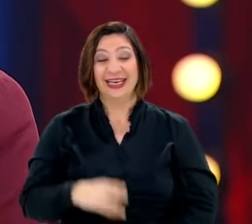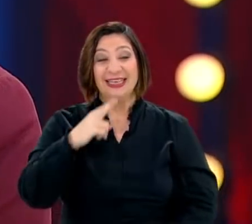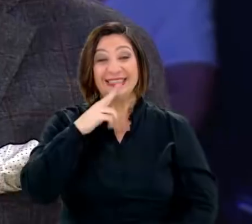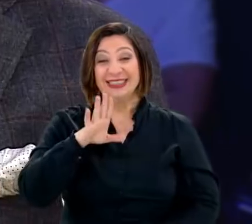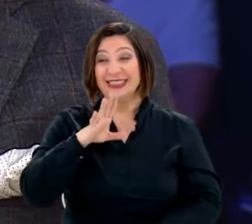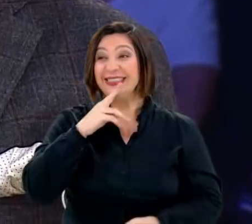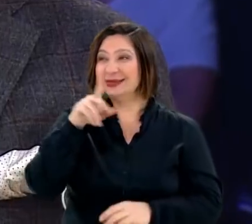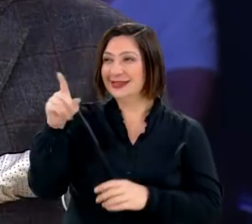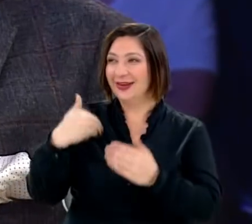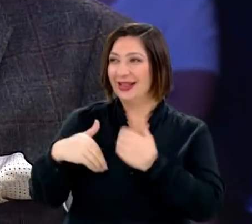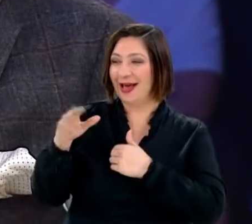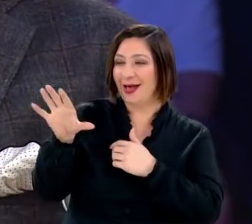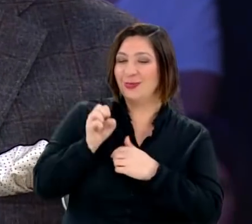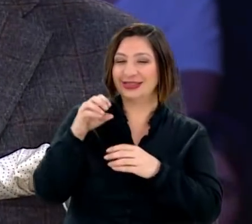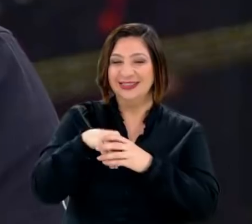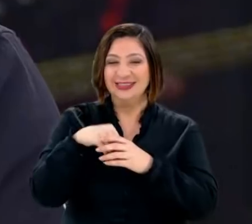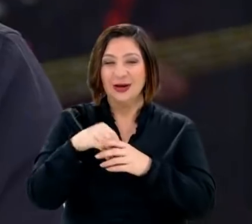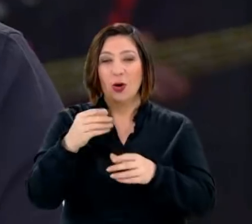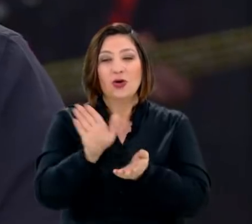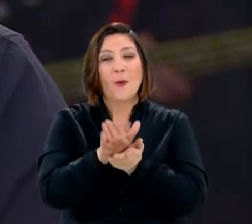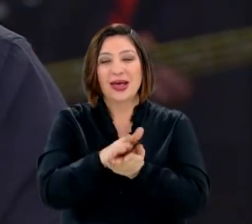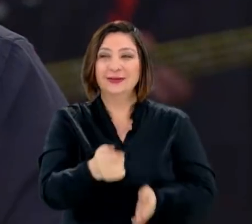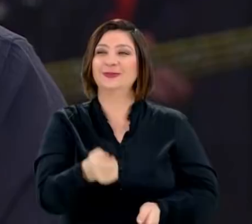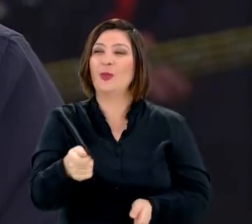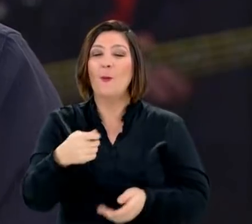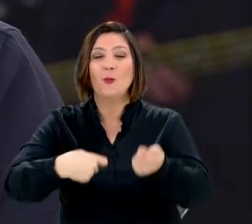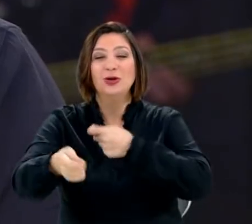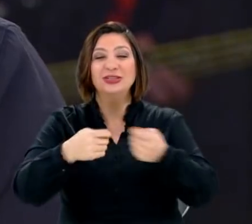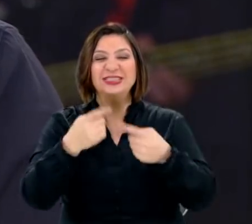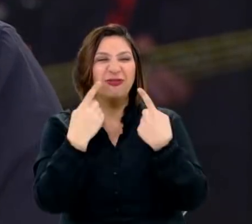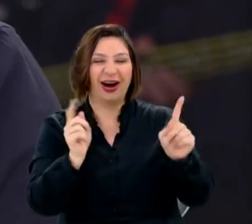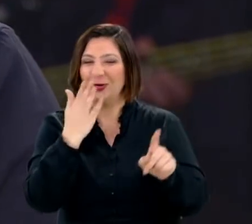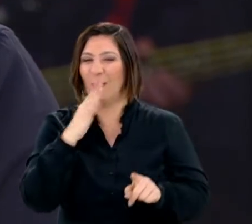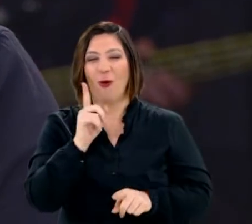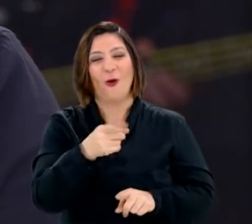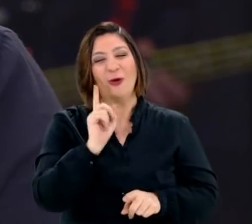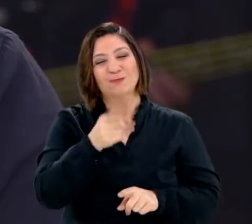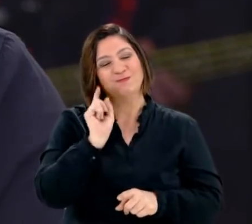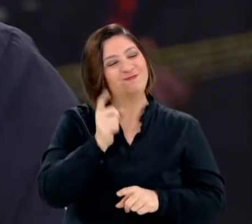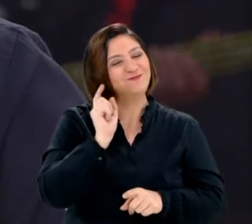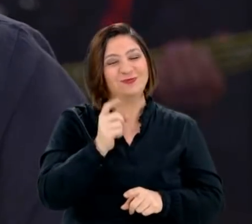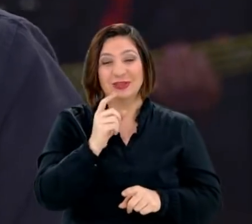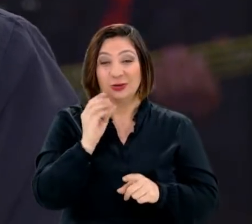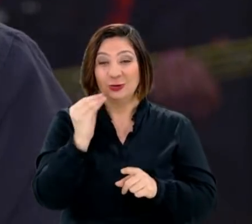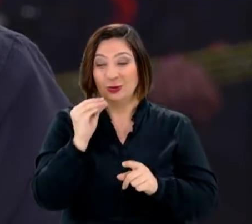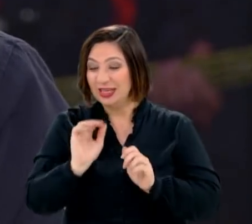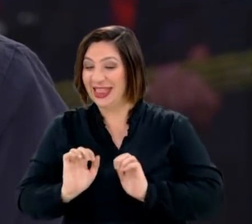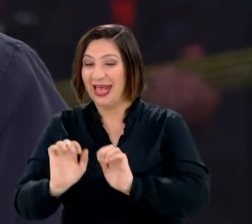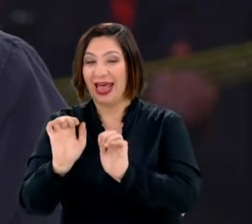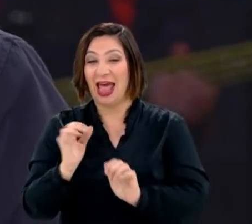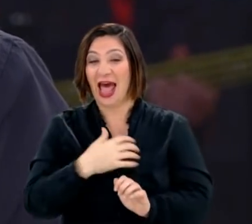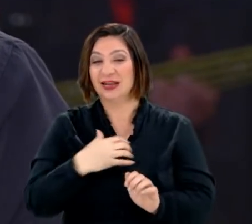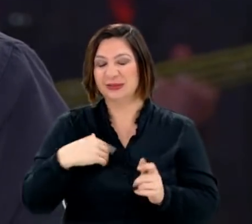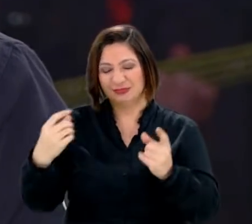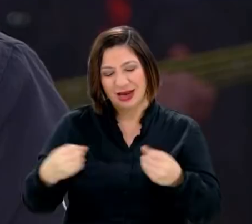Kızları tavlamak için Golden Retriever gezdiren borsacı adamlardan farkın yok. Onu da yaptım. Onu da yaptım. Çocuğu iterken de şey diyordum. Annesi